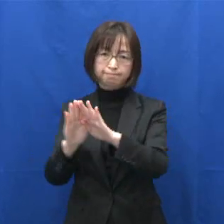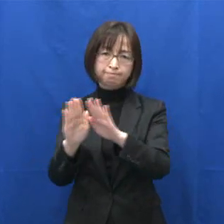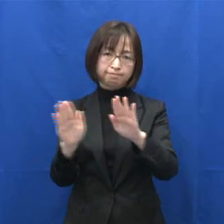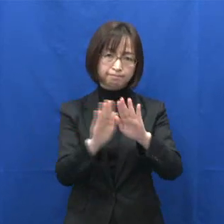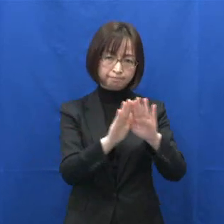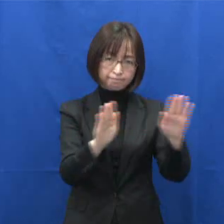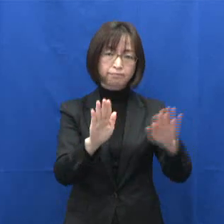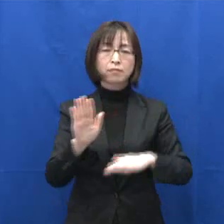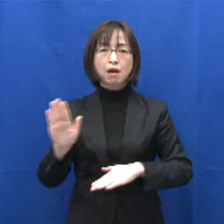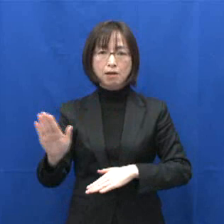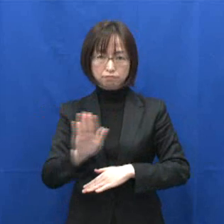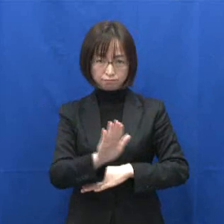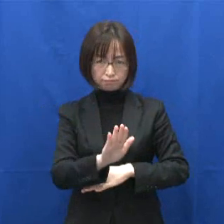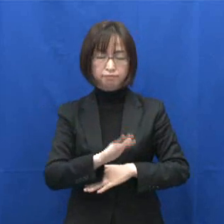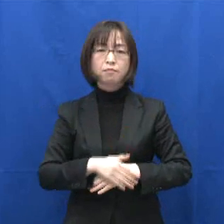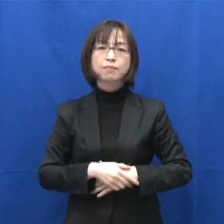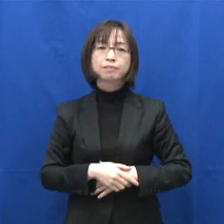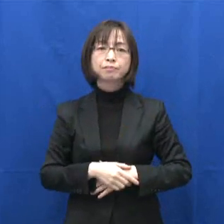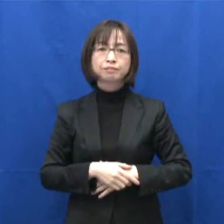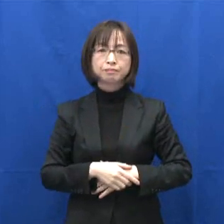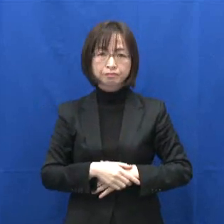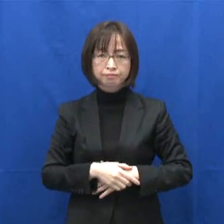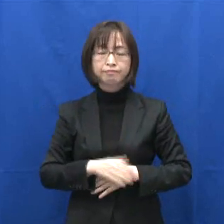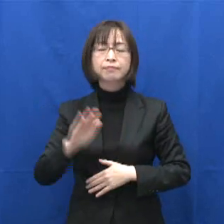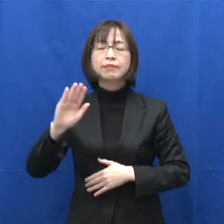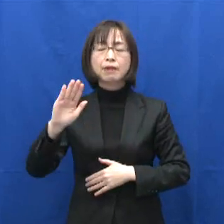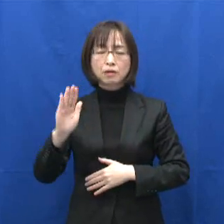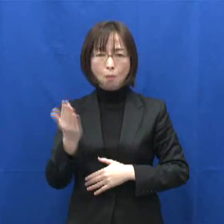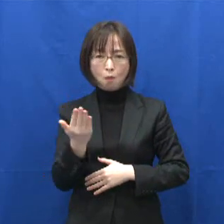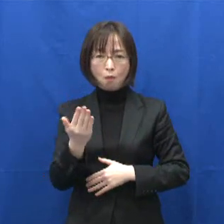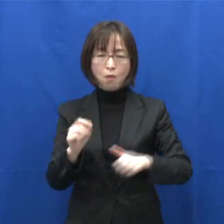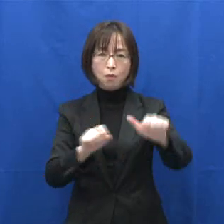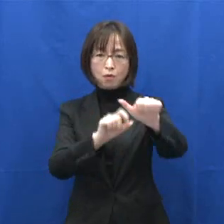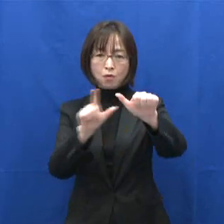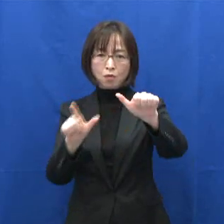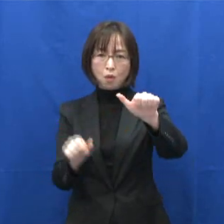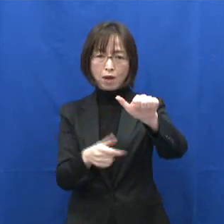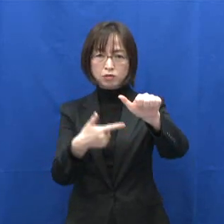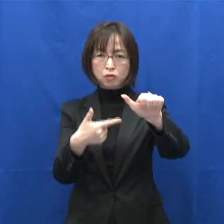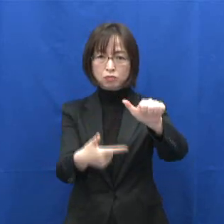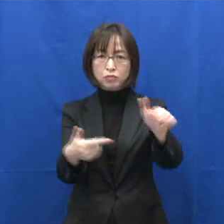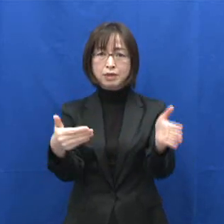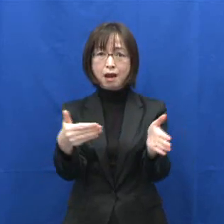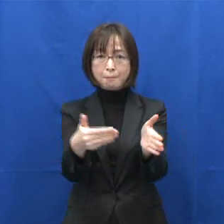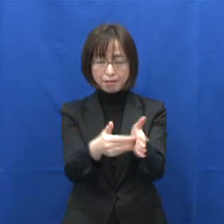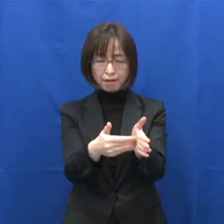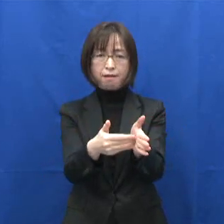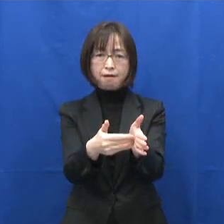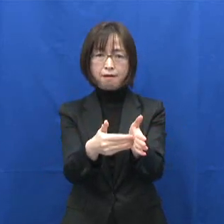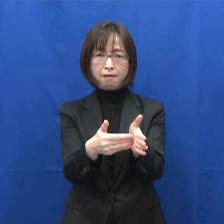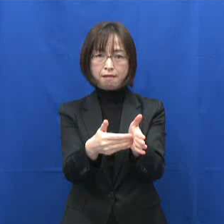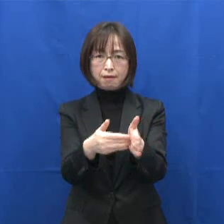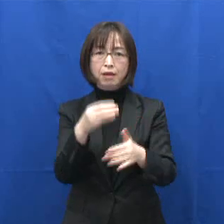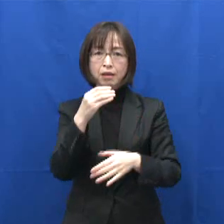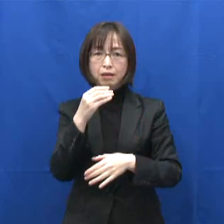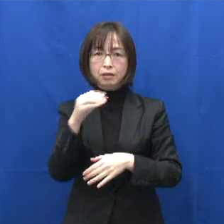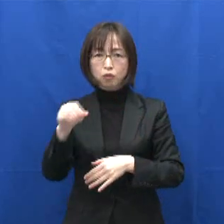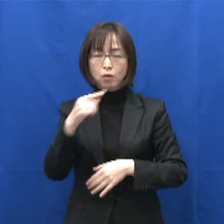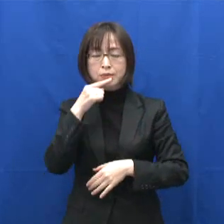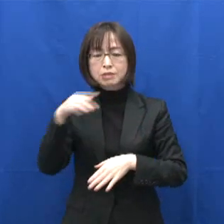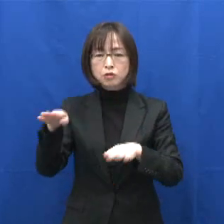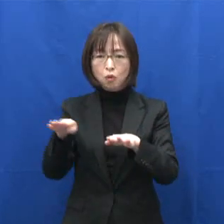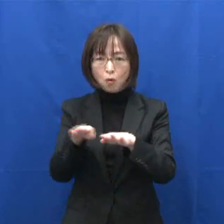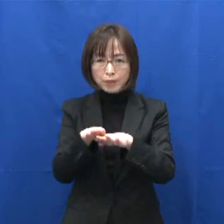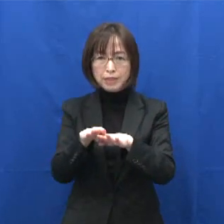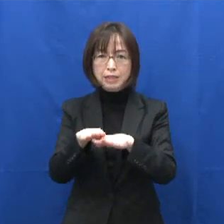をしております。けれど5月の6日までこの間土曜日曜の窓口